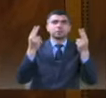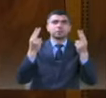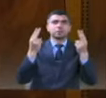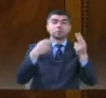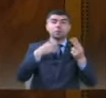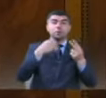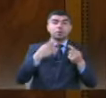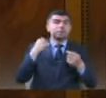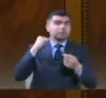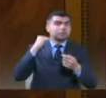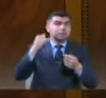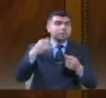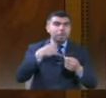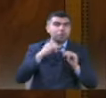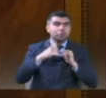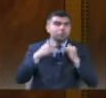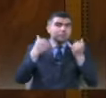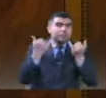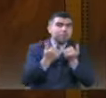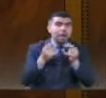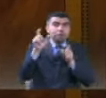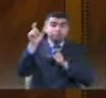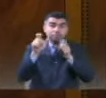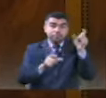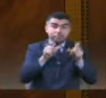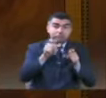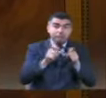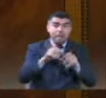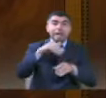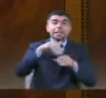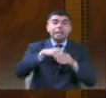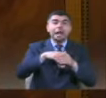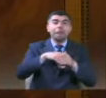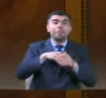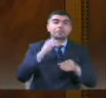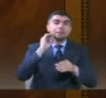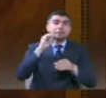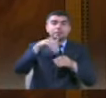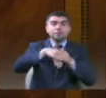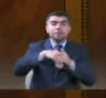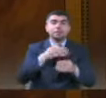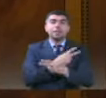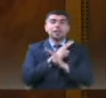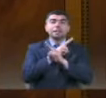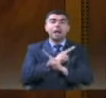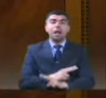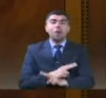الفرقاء الاجتماعيين أن إصلاح أنظمة التقاعد يشغل بال جميع